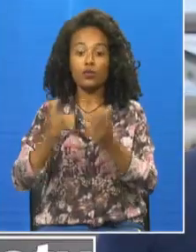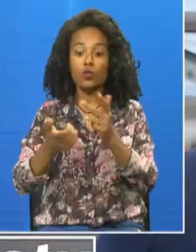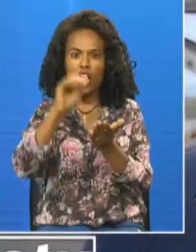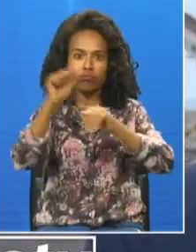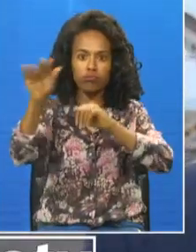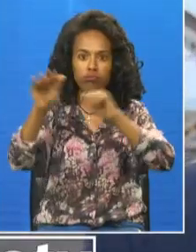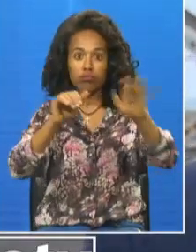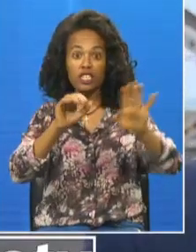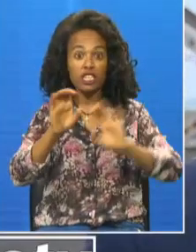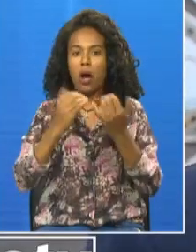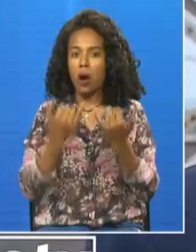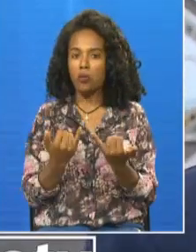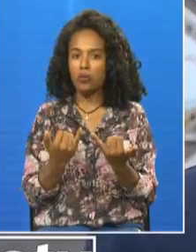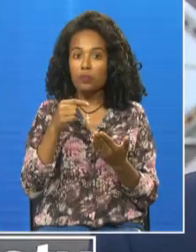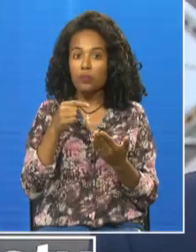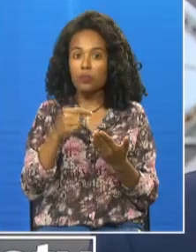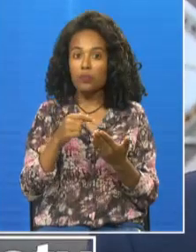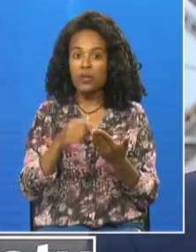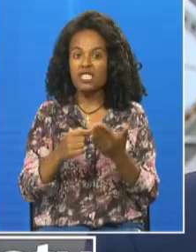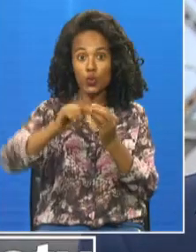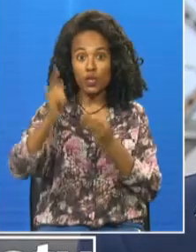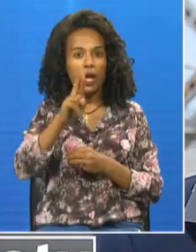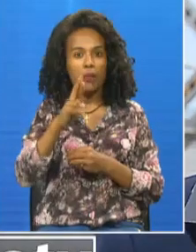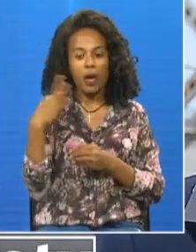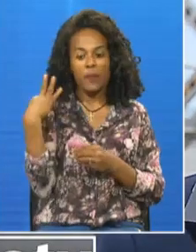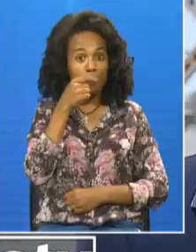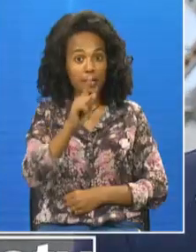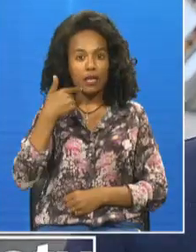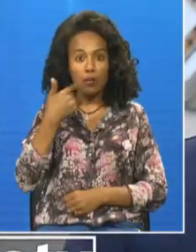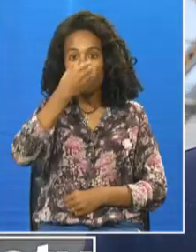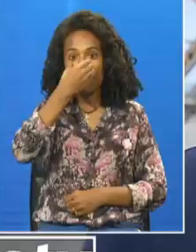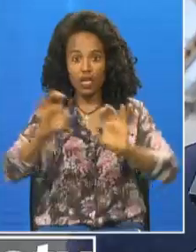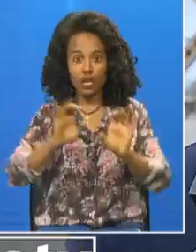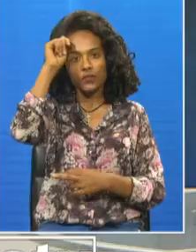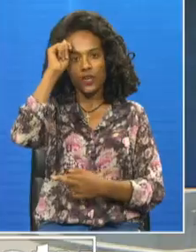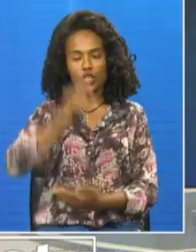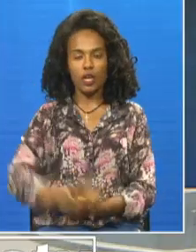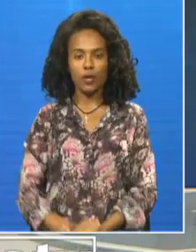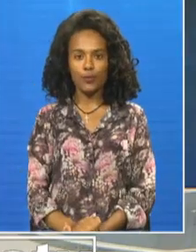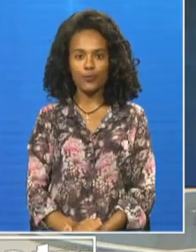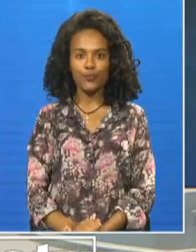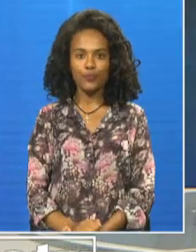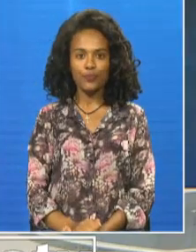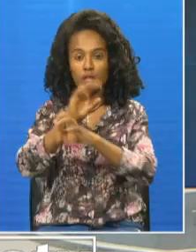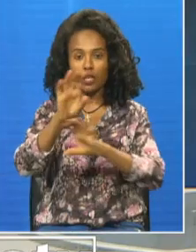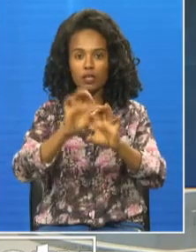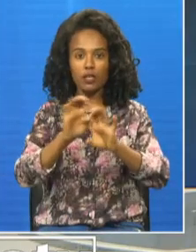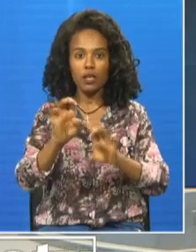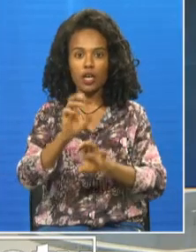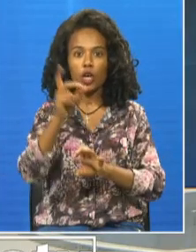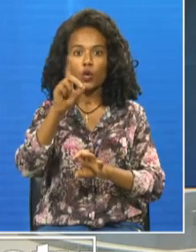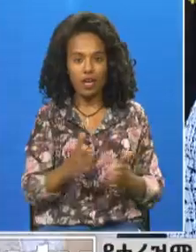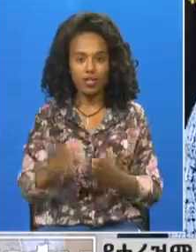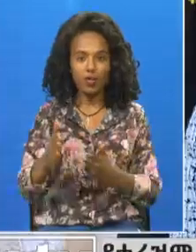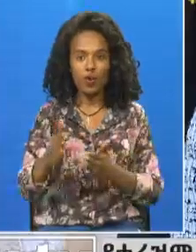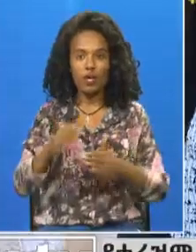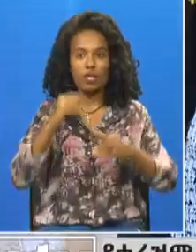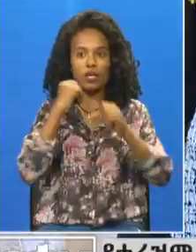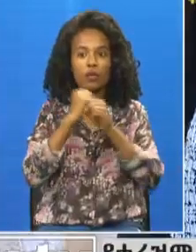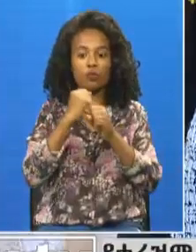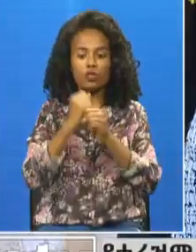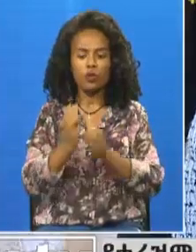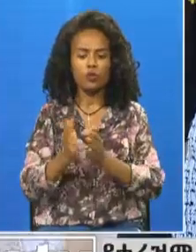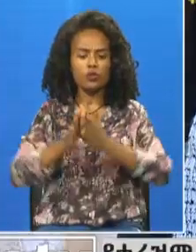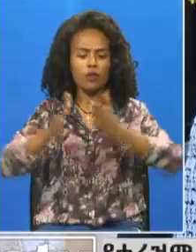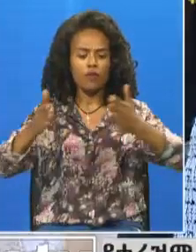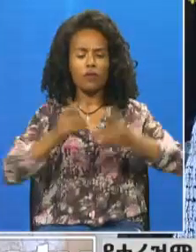የኤስታብሊሽመንቶች ቶሎ ወደ ስራ እንዲገቡና ስራ እንዲጀምሩ የማድረጉ ስራ ይሆናል ማለት ነው። ሁለተኛው መሰረታዊ ስራ ደግሞ ትንንሽ በማህበራት ደረጃ